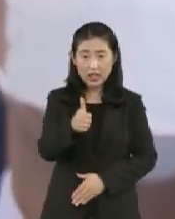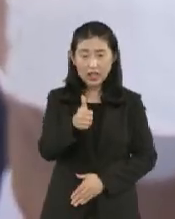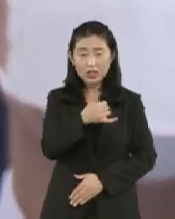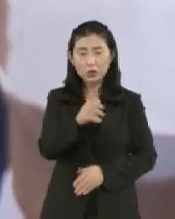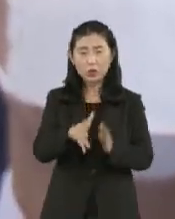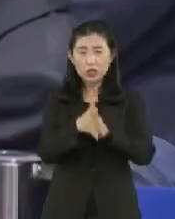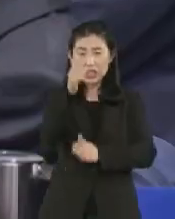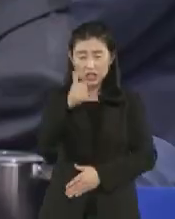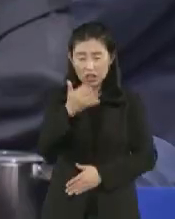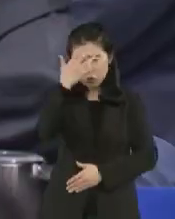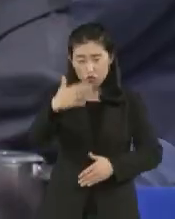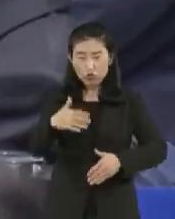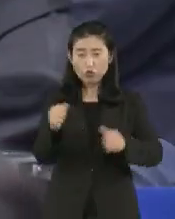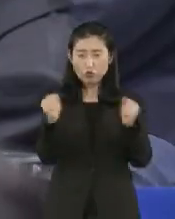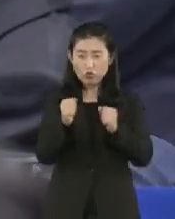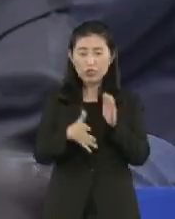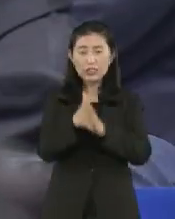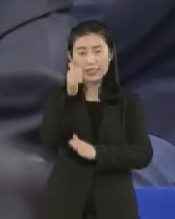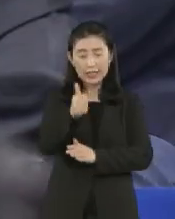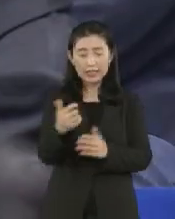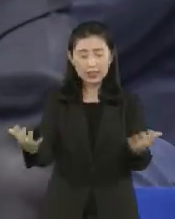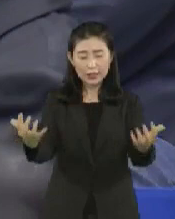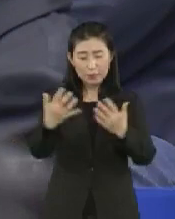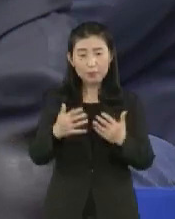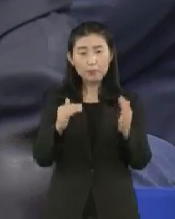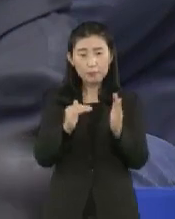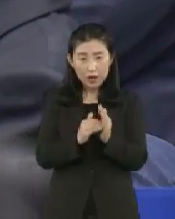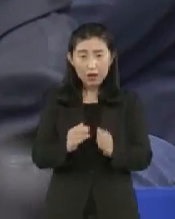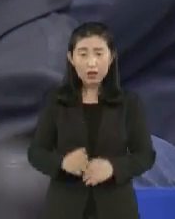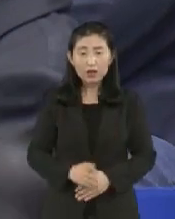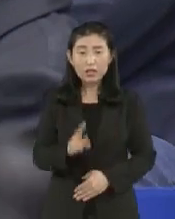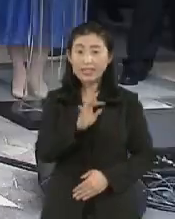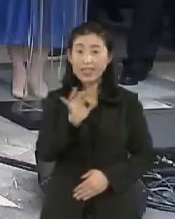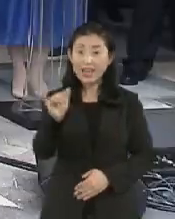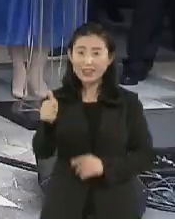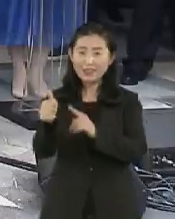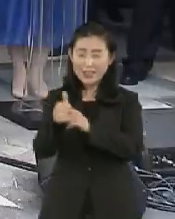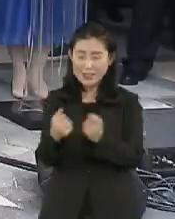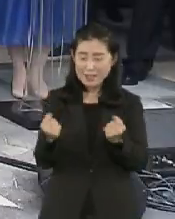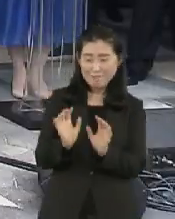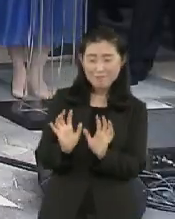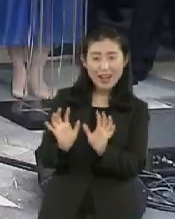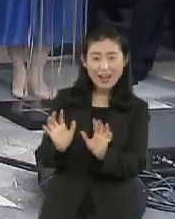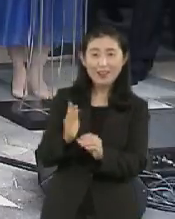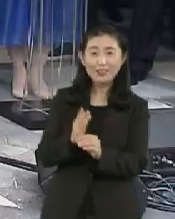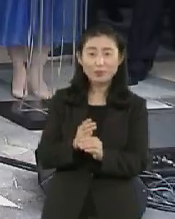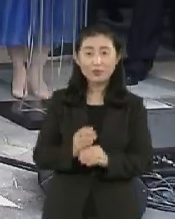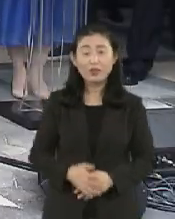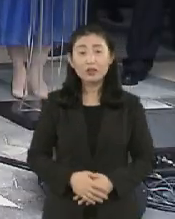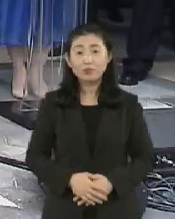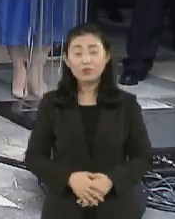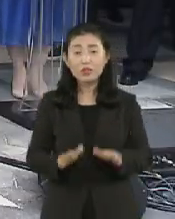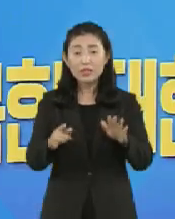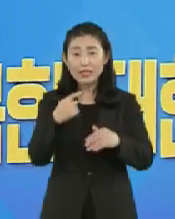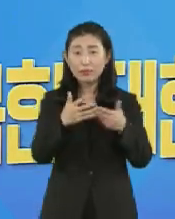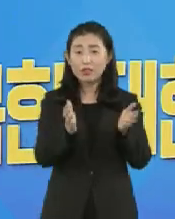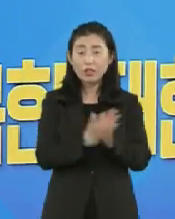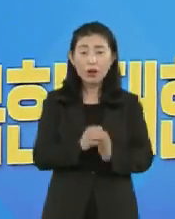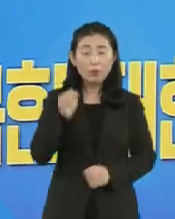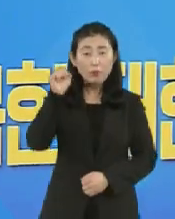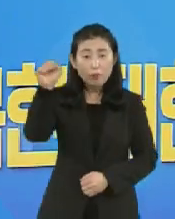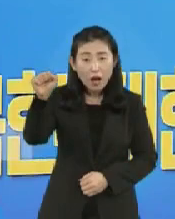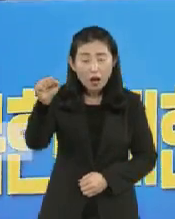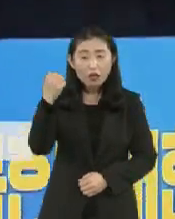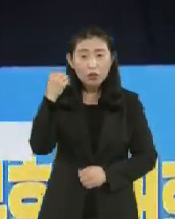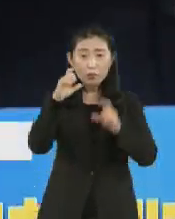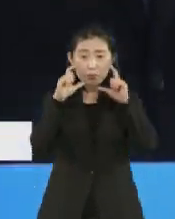이시종 등 충청권 광역단체장 이 모두 참석해 약리 사역에 힘을 치러졌습니다 지금까지 민주당 대선 후보의